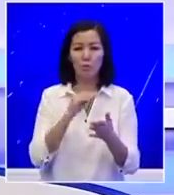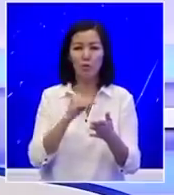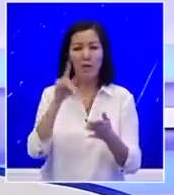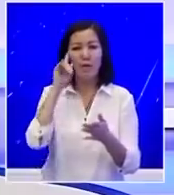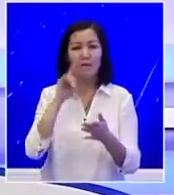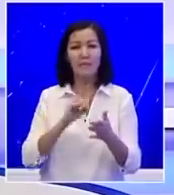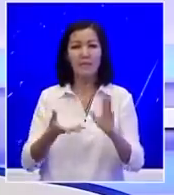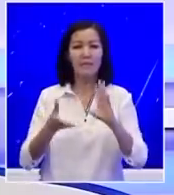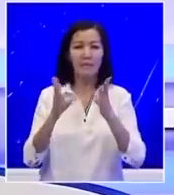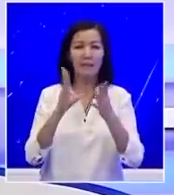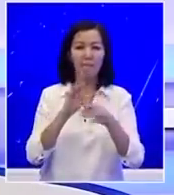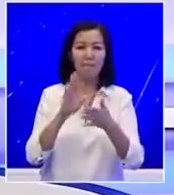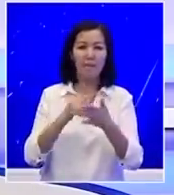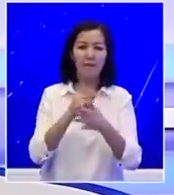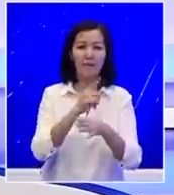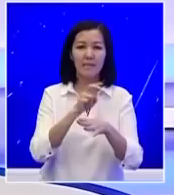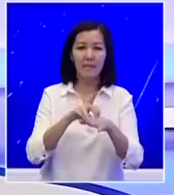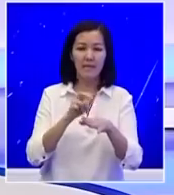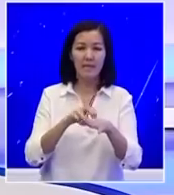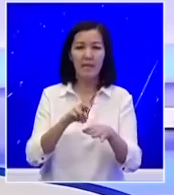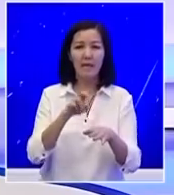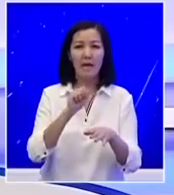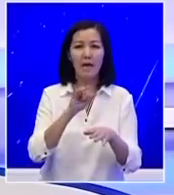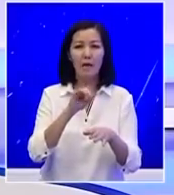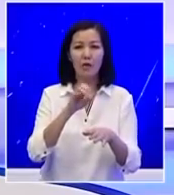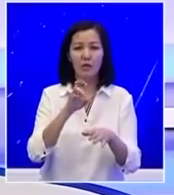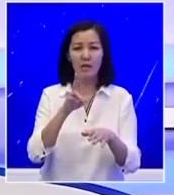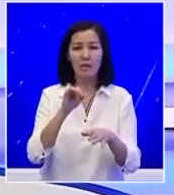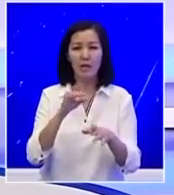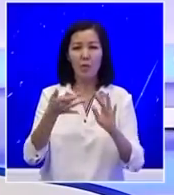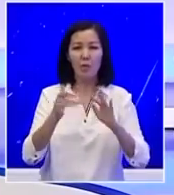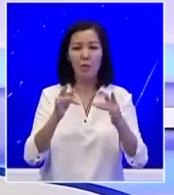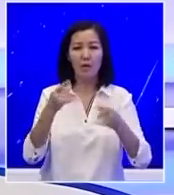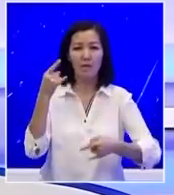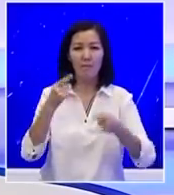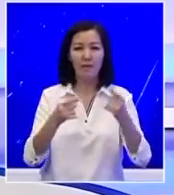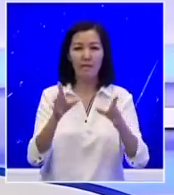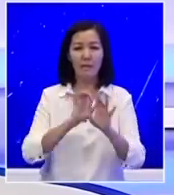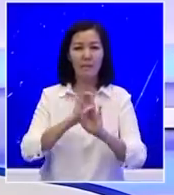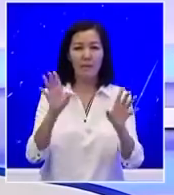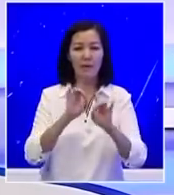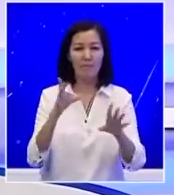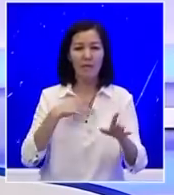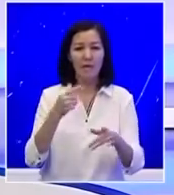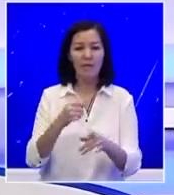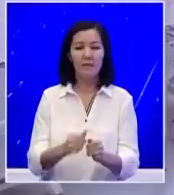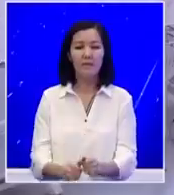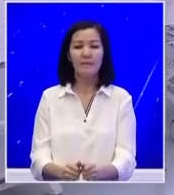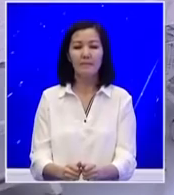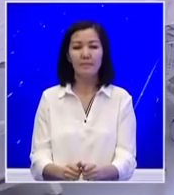мүмкін. Еліміздің бас санитарлық дәрігері Айжан Есмағамбетова онлайн брифингте мамандар болжамын мәлімдеді.